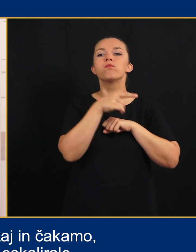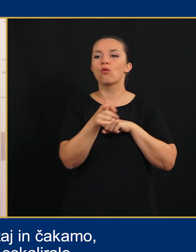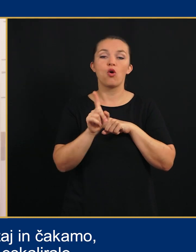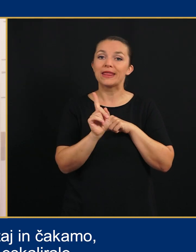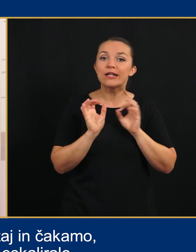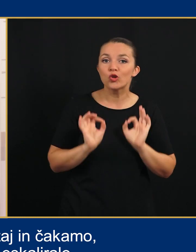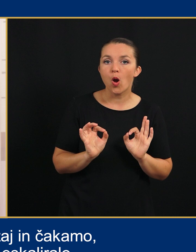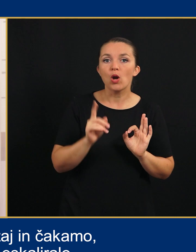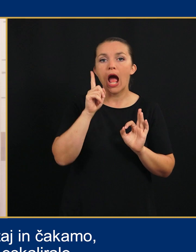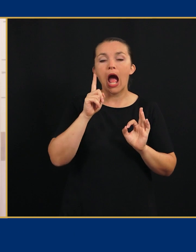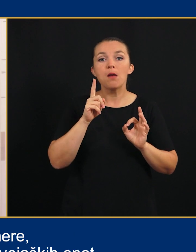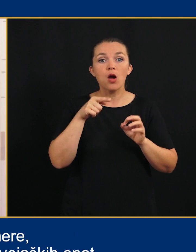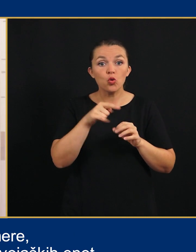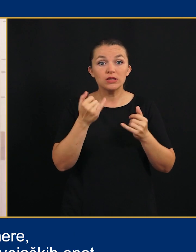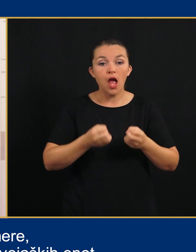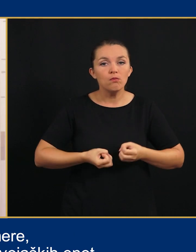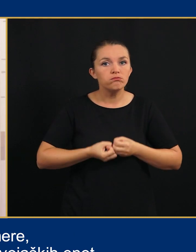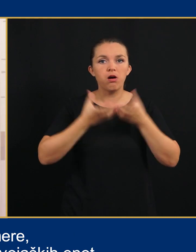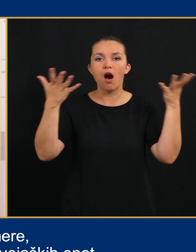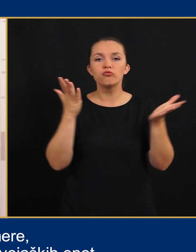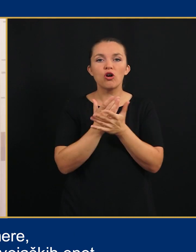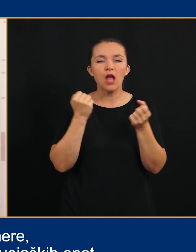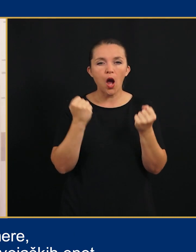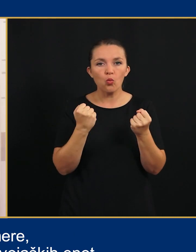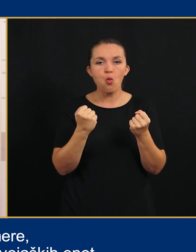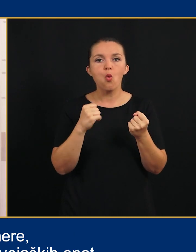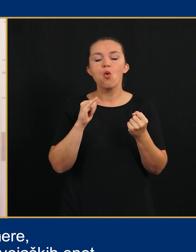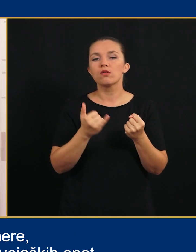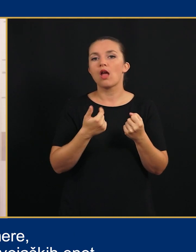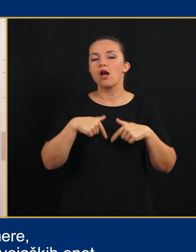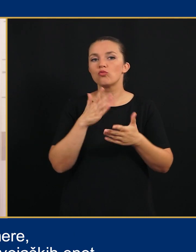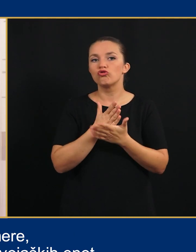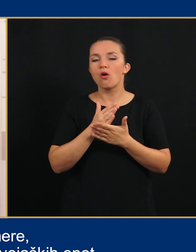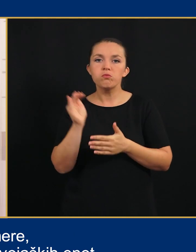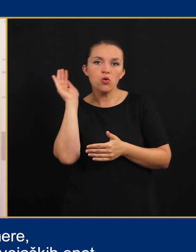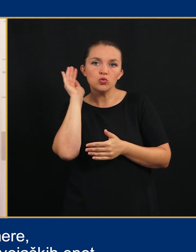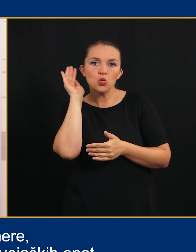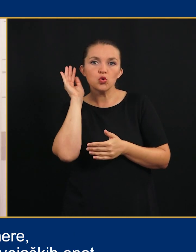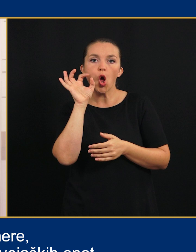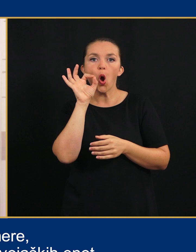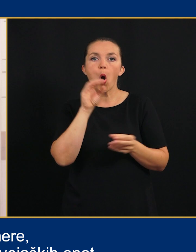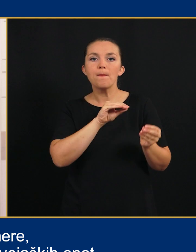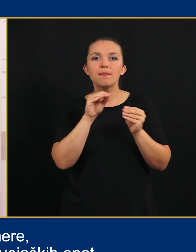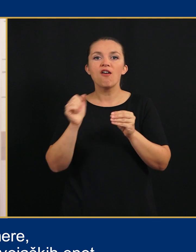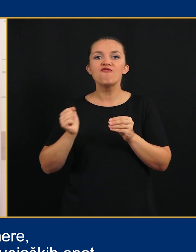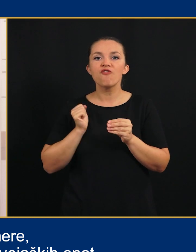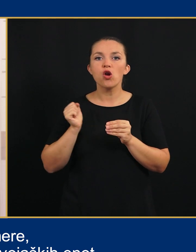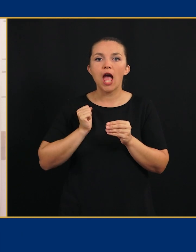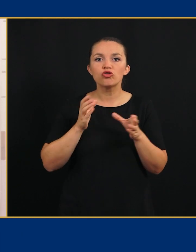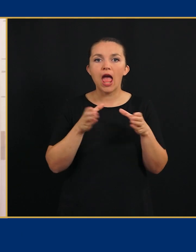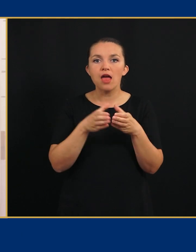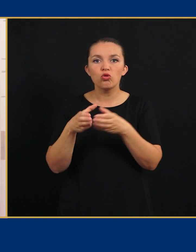dobro. Ampak eskaliralo je praktično že do te mere, ko smo že poslušali o premikih vojaških